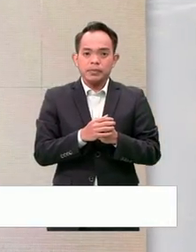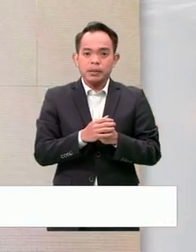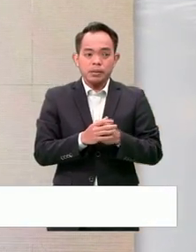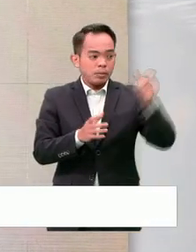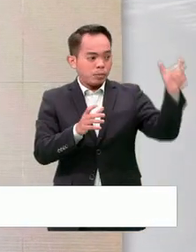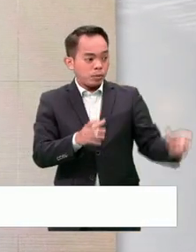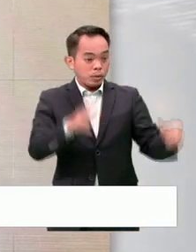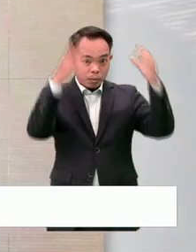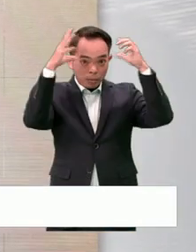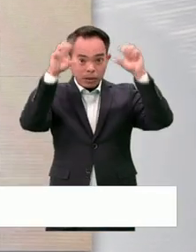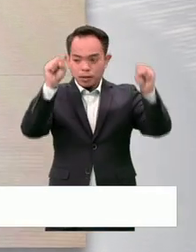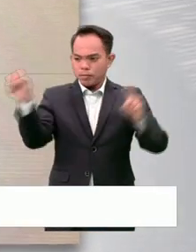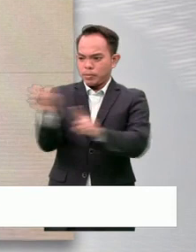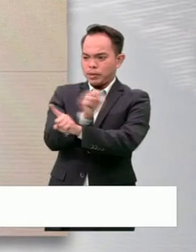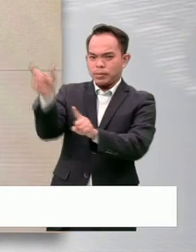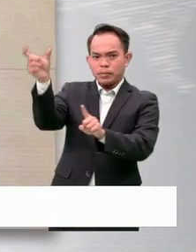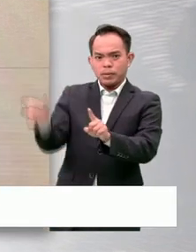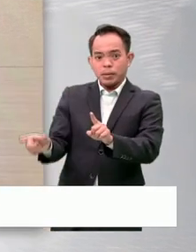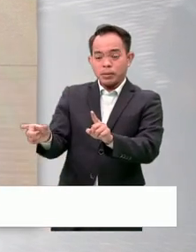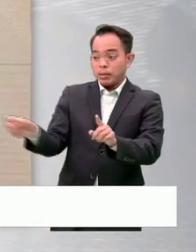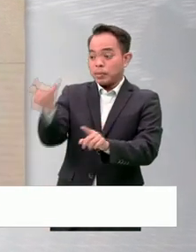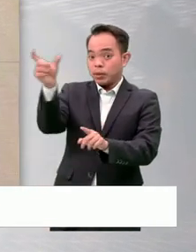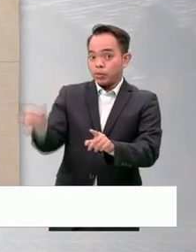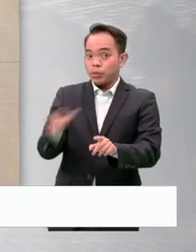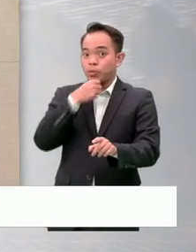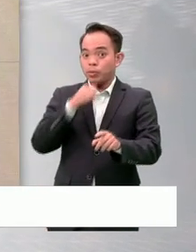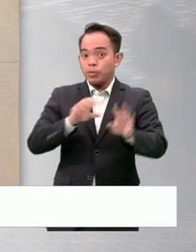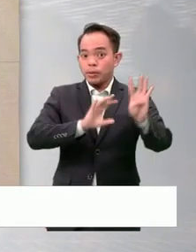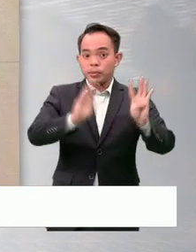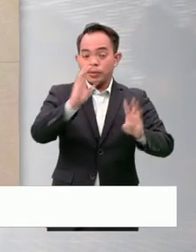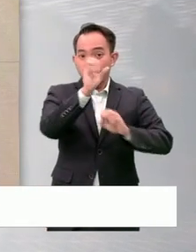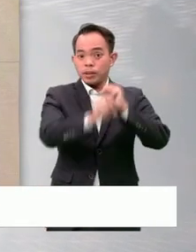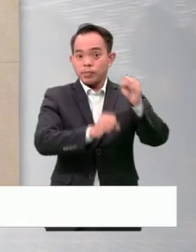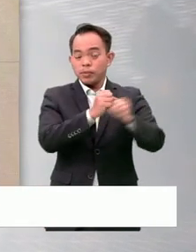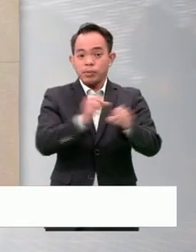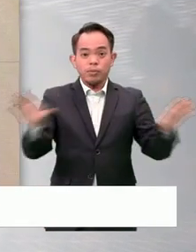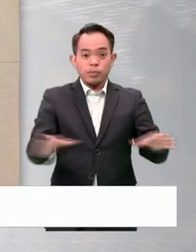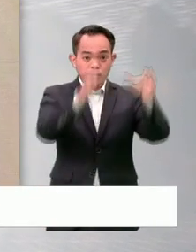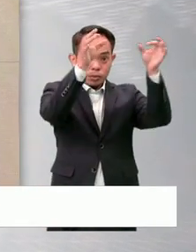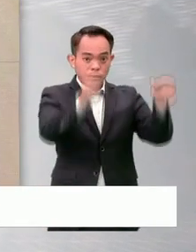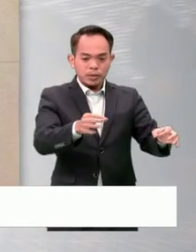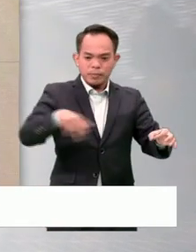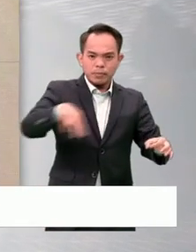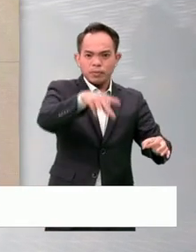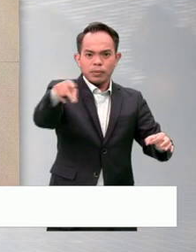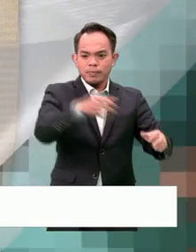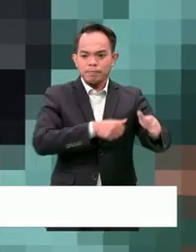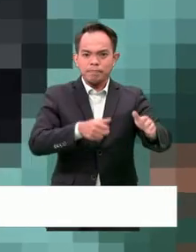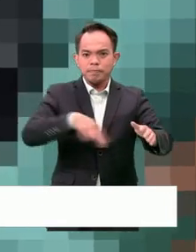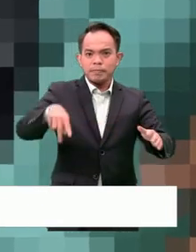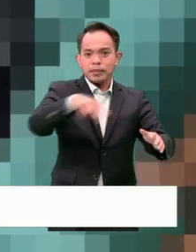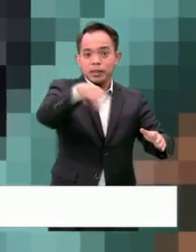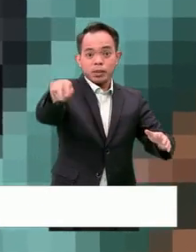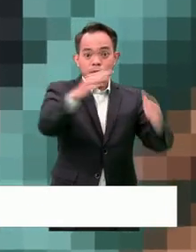Perbuatan kejam itu terbongkar apabila mangsa yang usianya 46 tahun itu membuat keputusan lari dari rumah majikannya